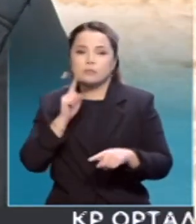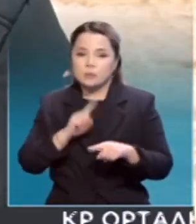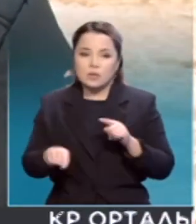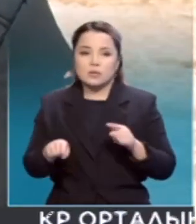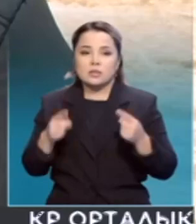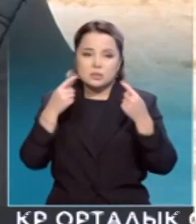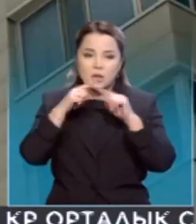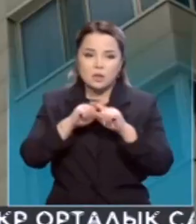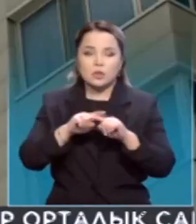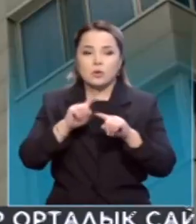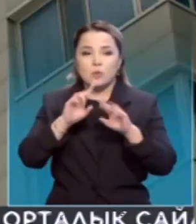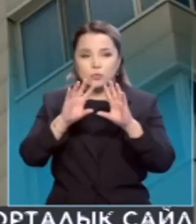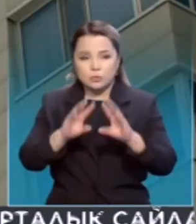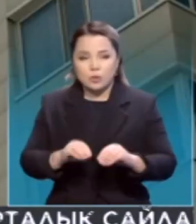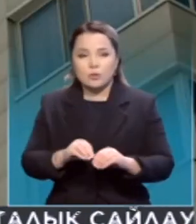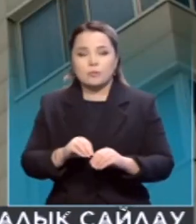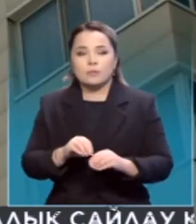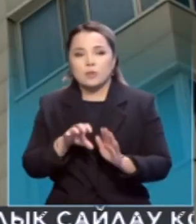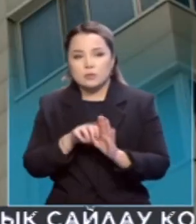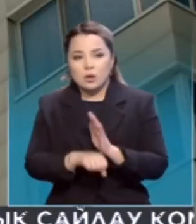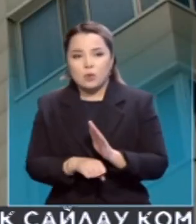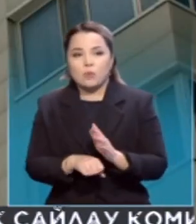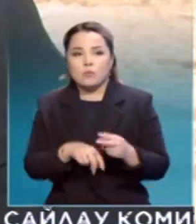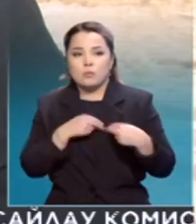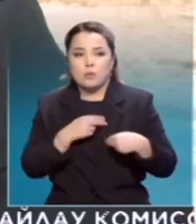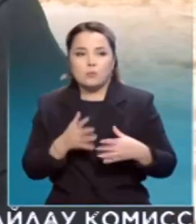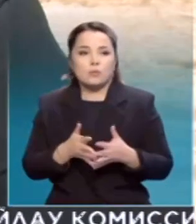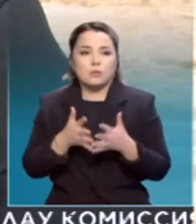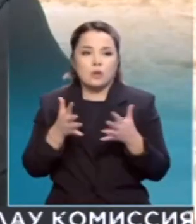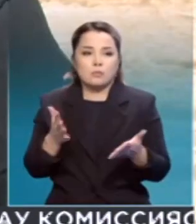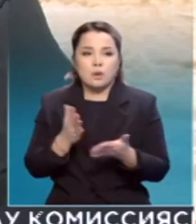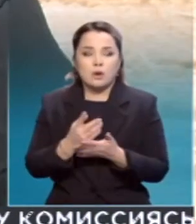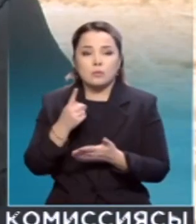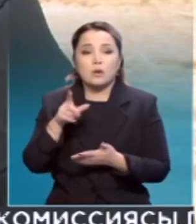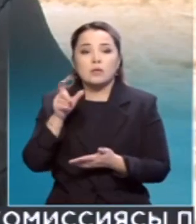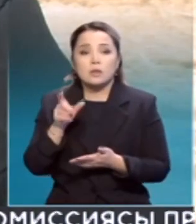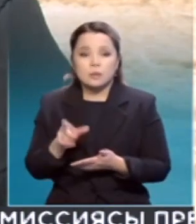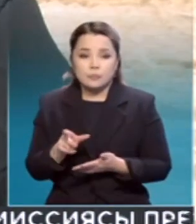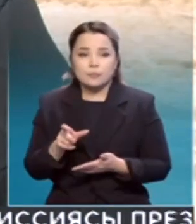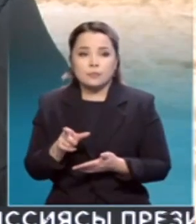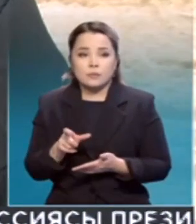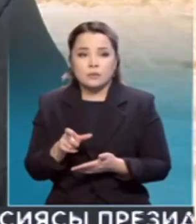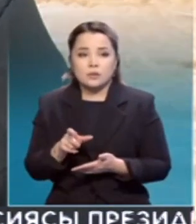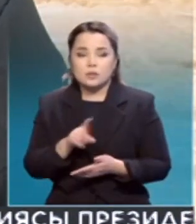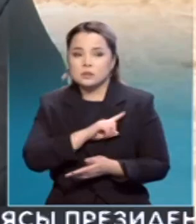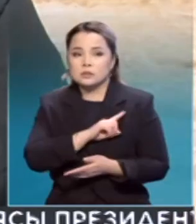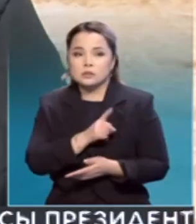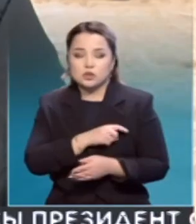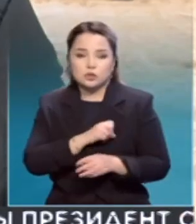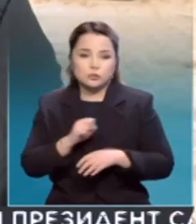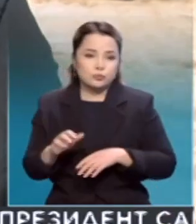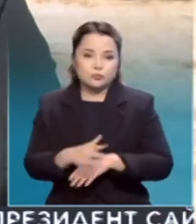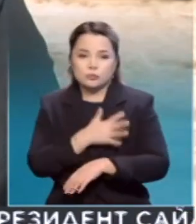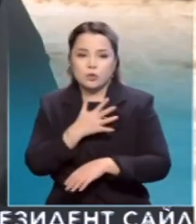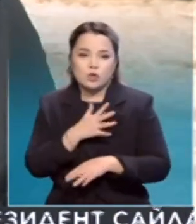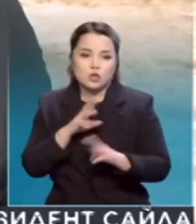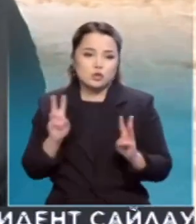өшірді, бәрін сөндірді. Енді олар өте үлкен еңбек жасады. Біреуісі ішінде қатты күйік шалып,